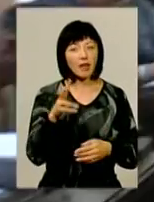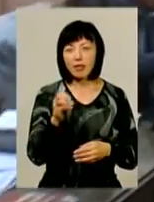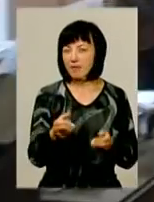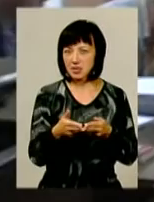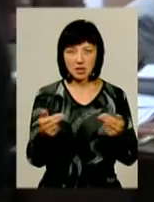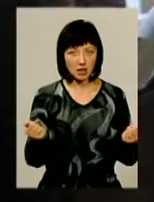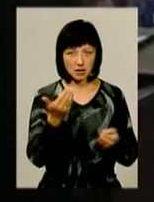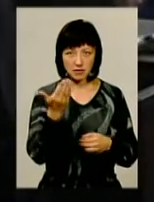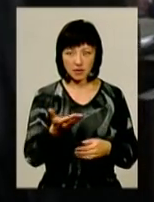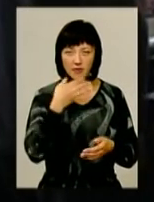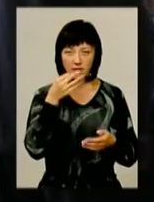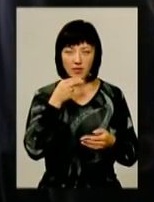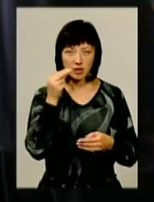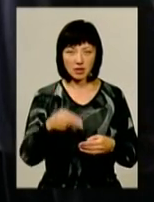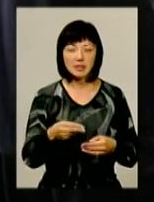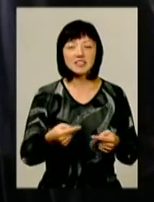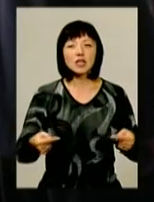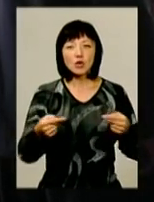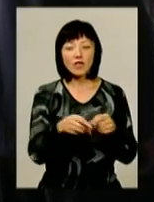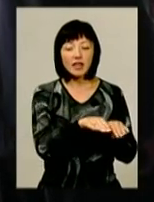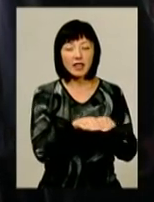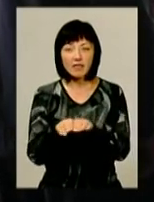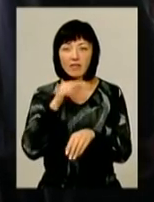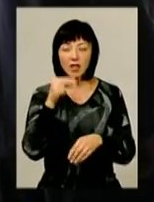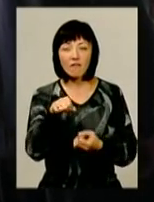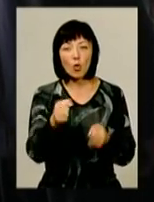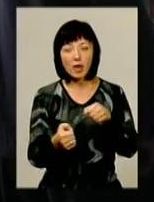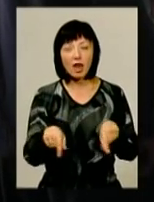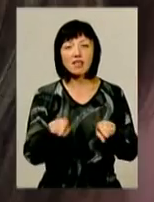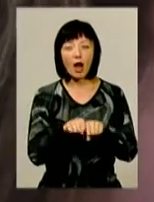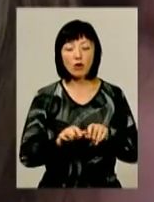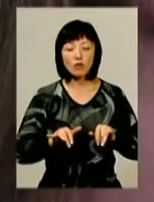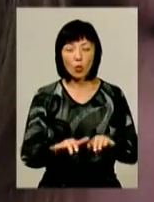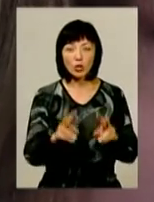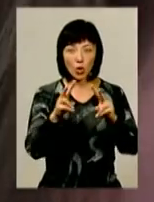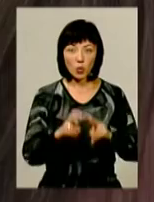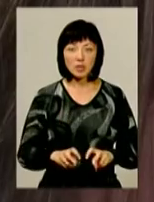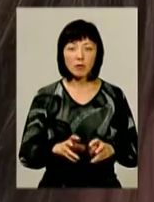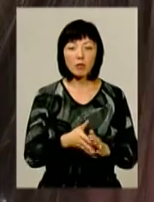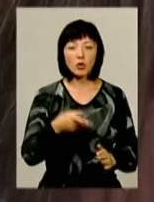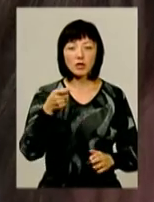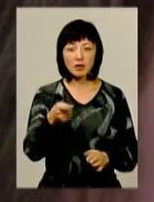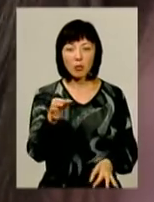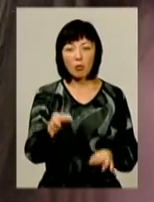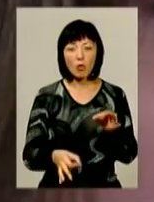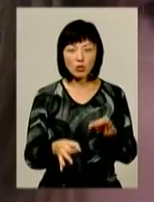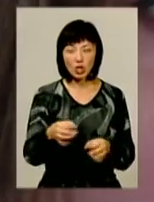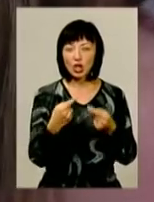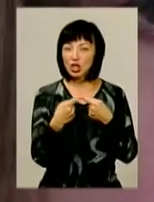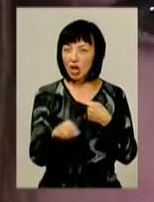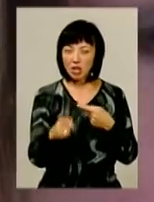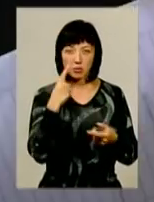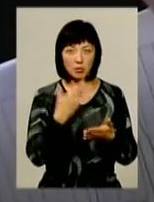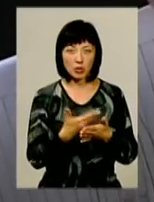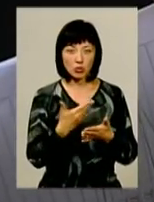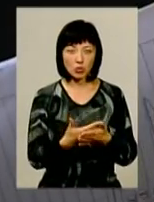визнаєте. Наразі встановлюється стадія вини водія. Також в ході розгляду справи батьки хлопчика подали цивільні позови, бо інакше,